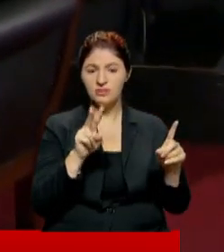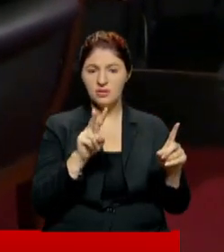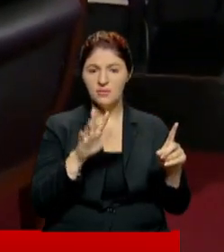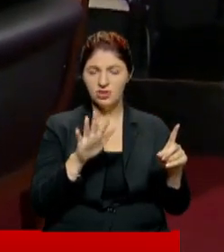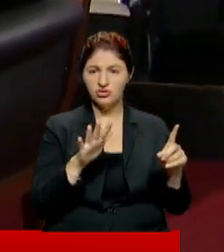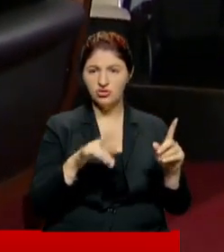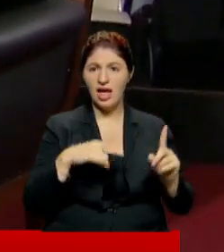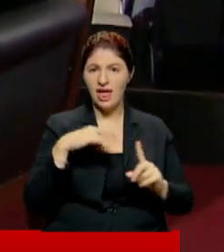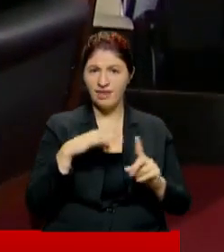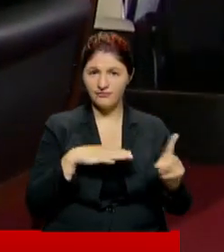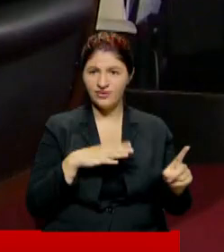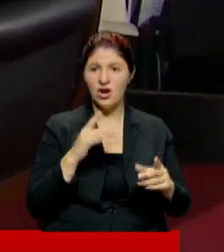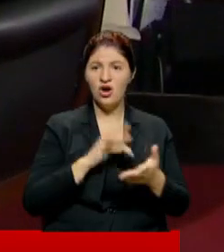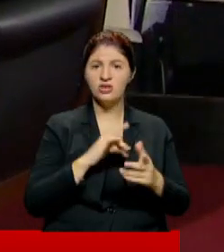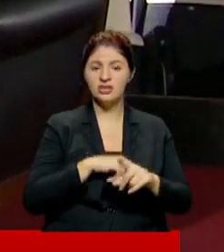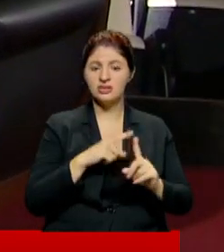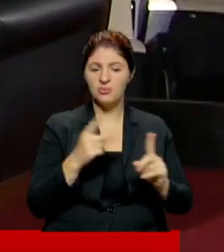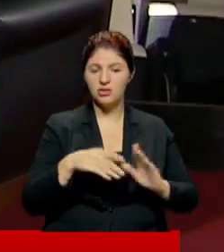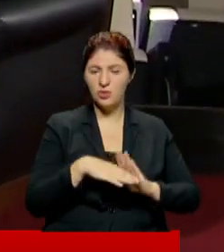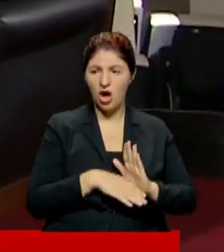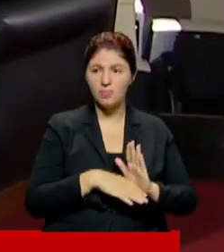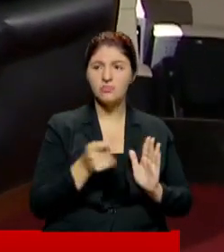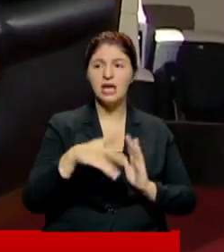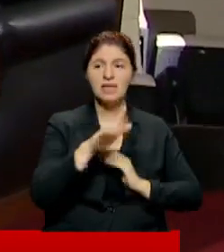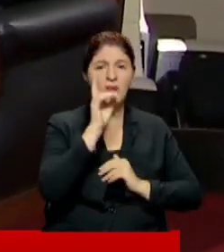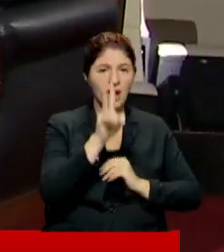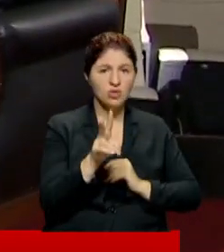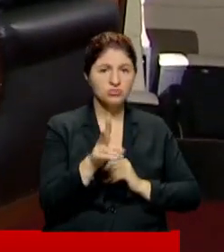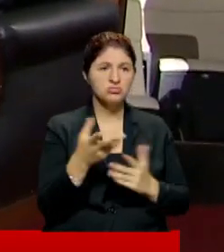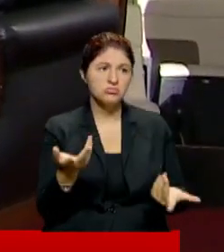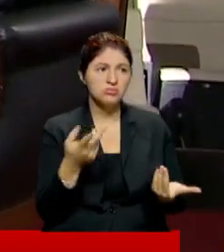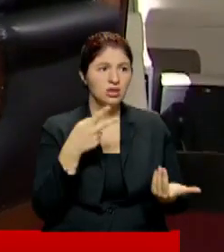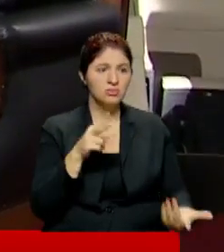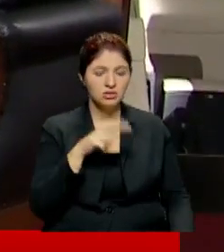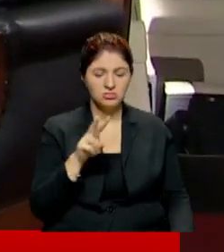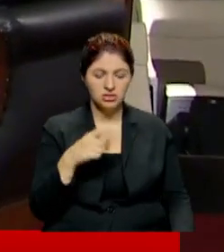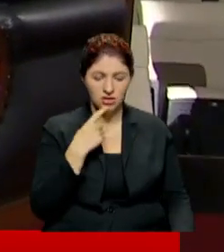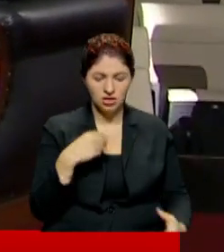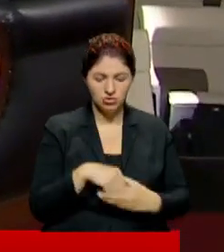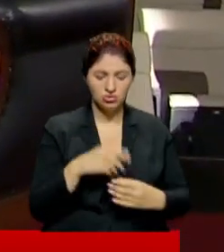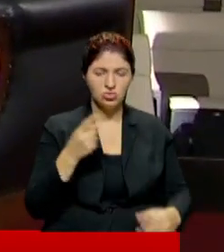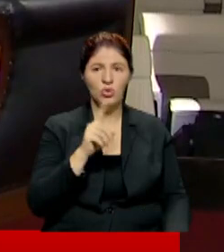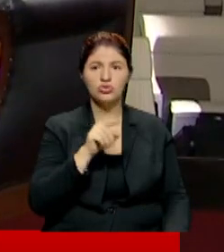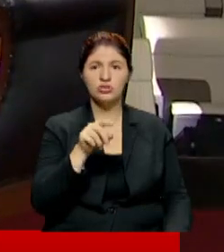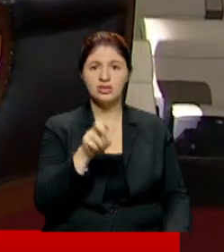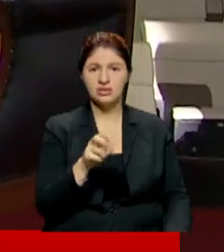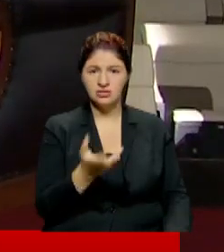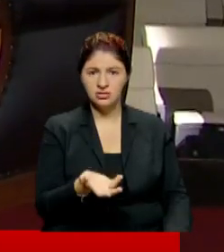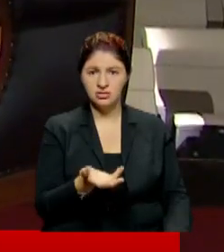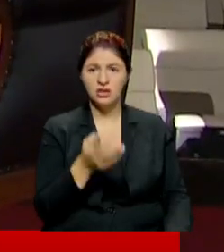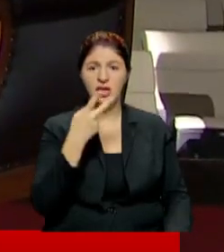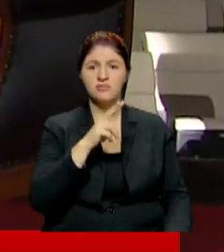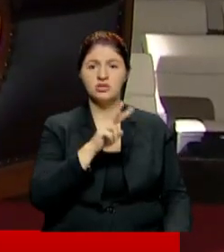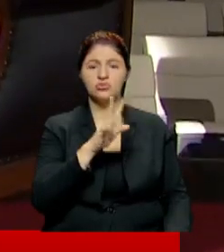2025 hedefleri Orta vadeli program işsizliğe bakıyoruz mesela 2022 yılı için yüzde 10.8